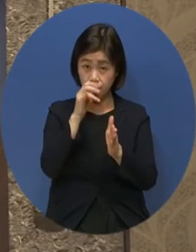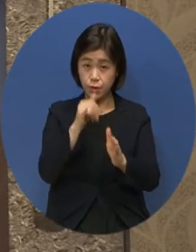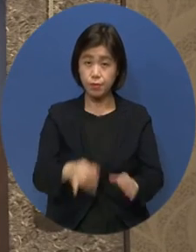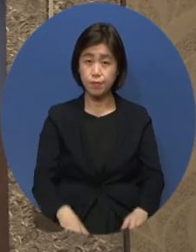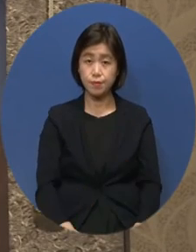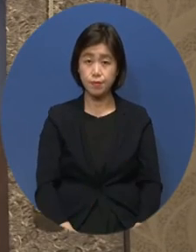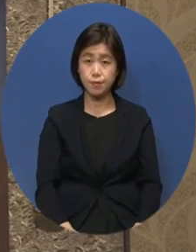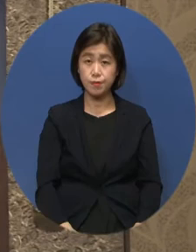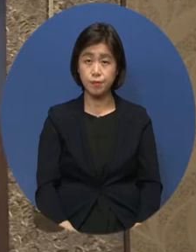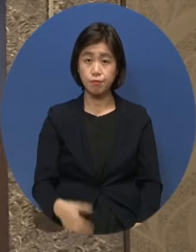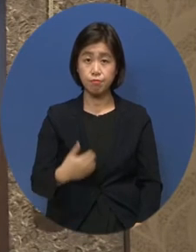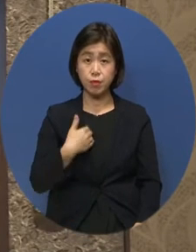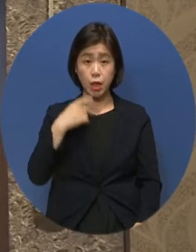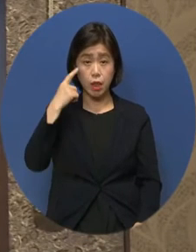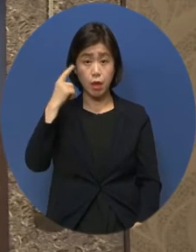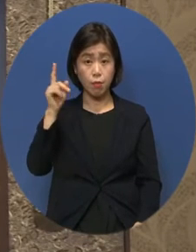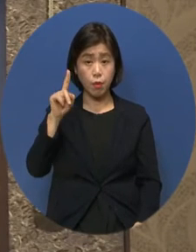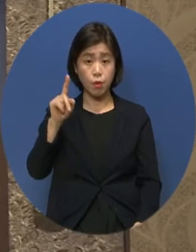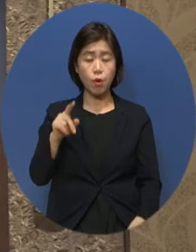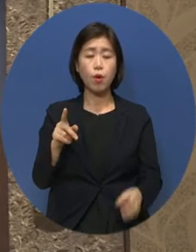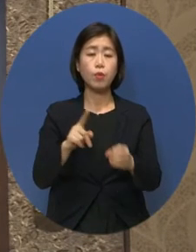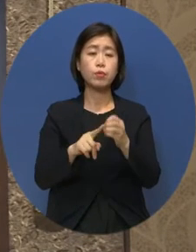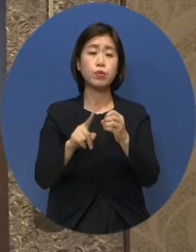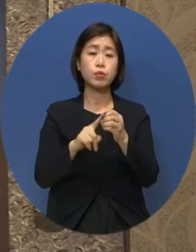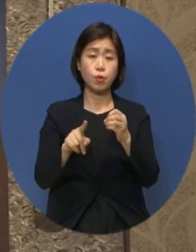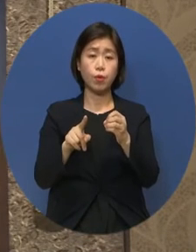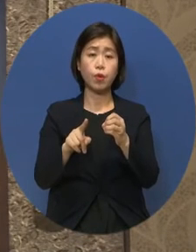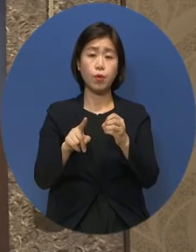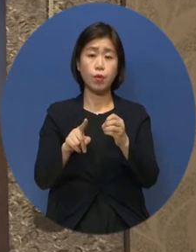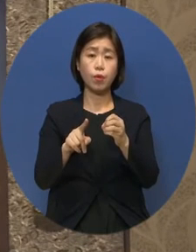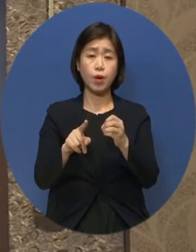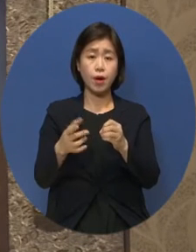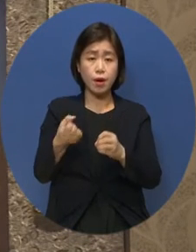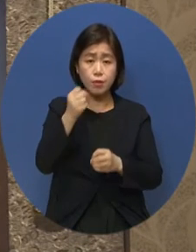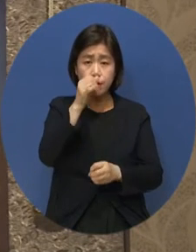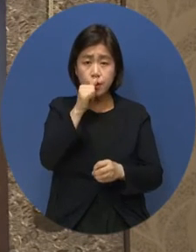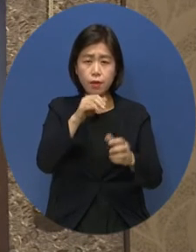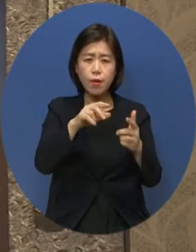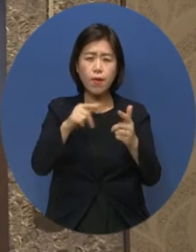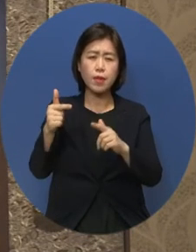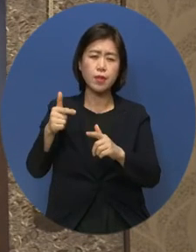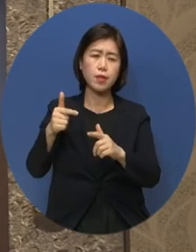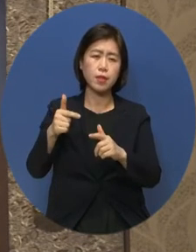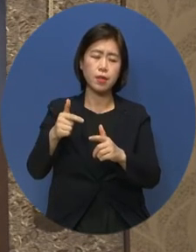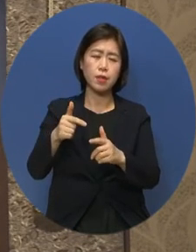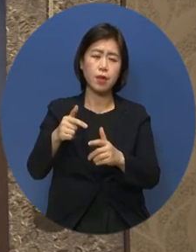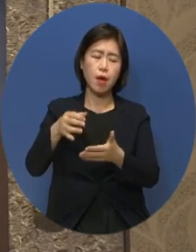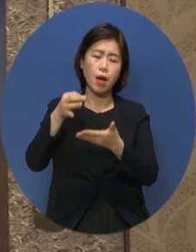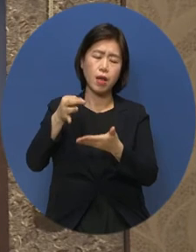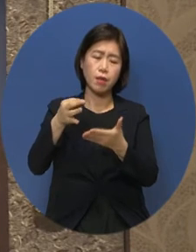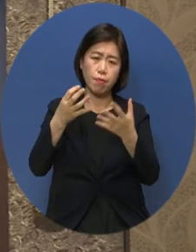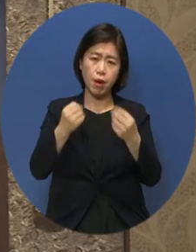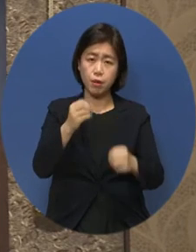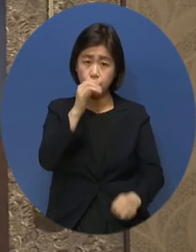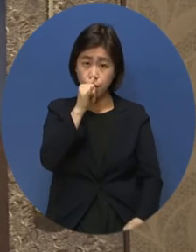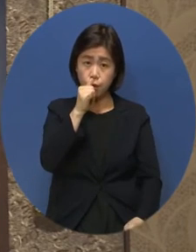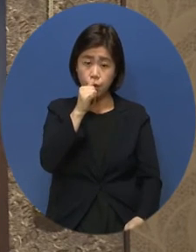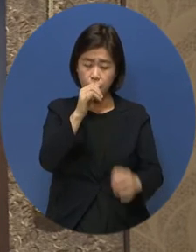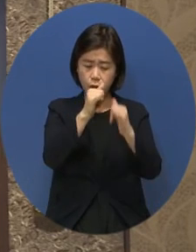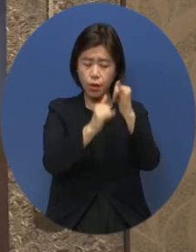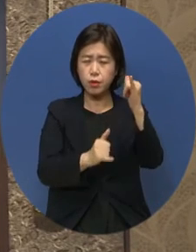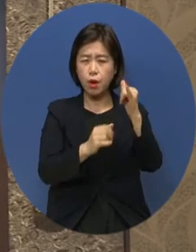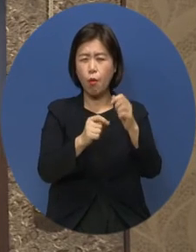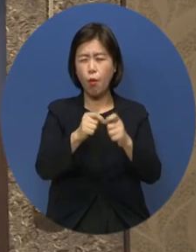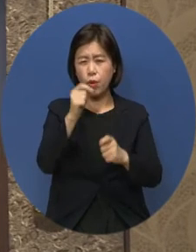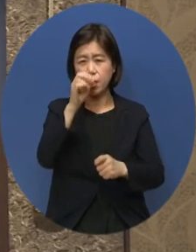불교가 가지고 있는 여러 가지 유형 무향의 자산이 어마어마합니다 예 노처녀 천 6백 년의 역사를 하셨기 때문에